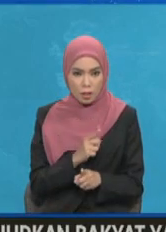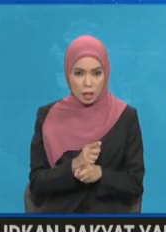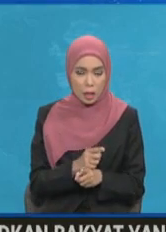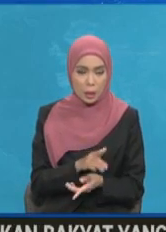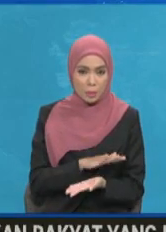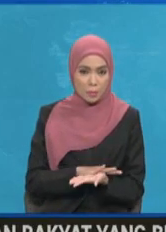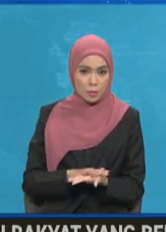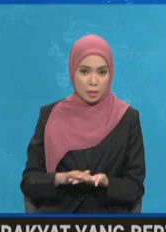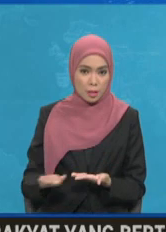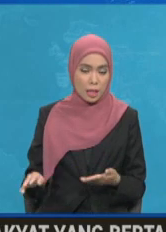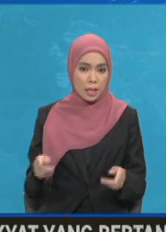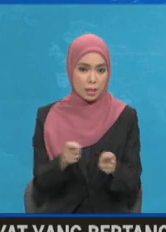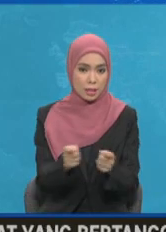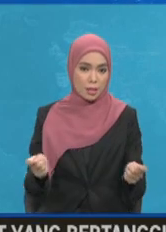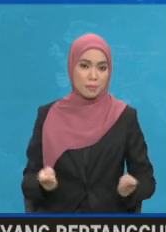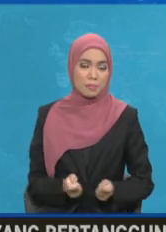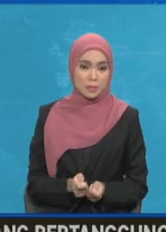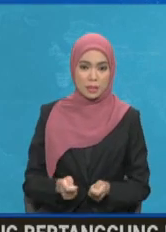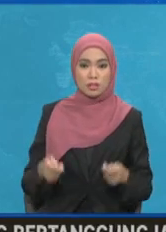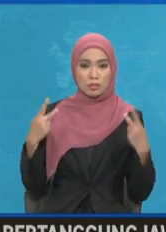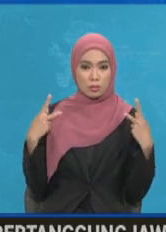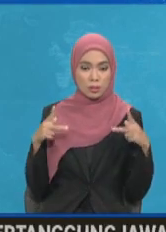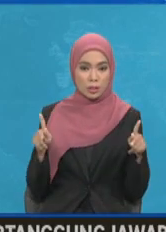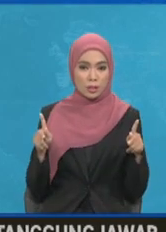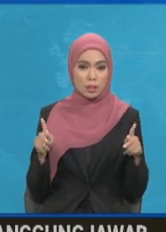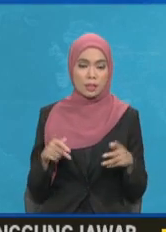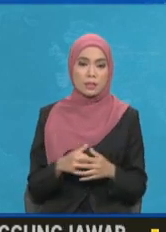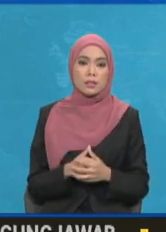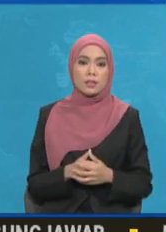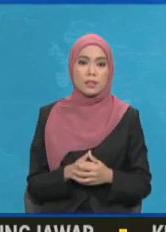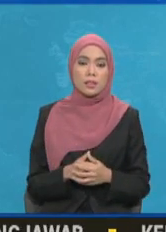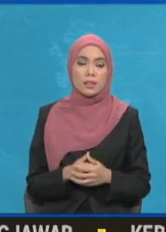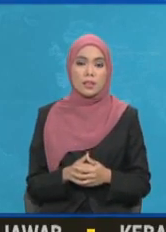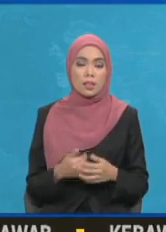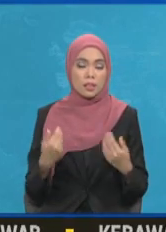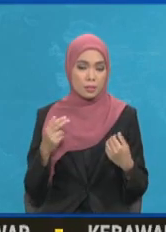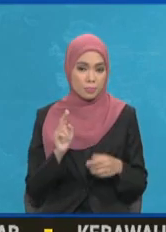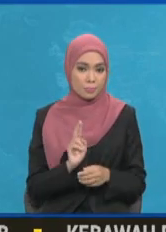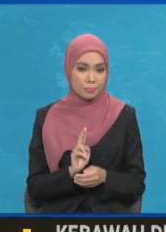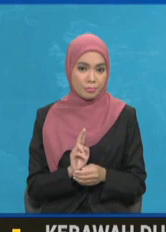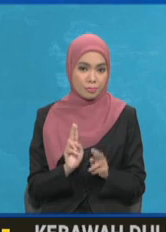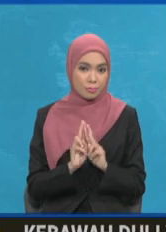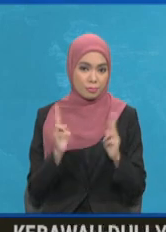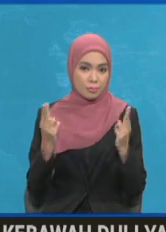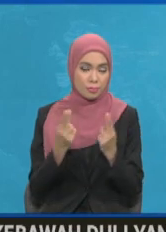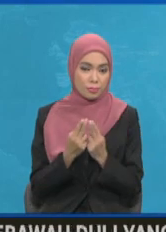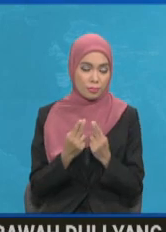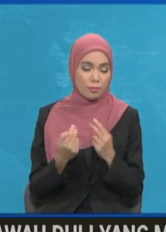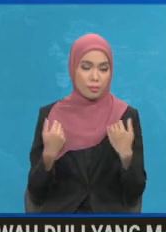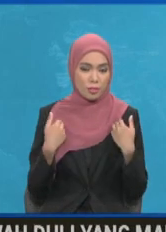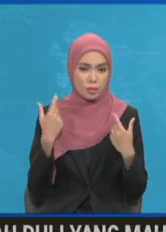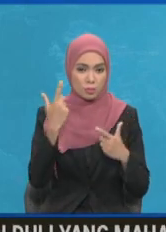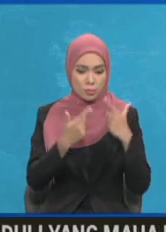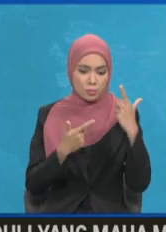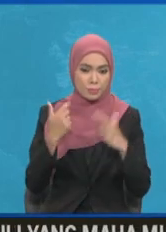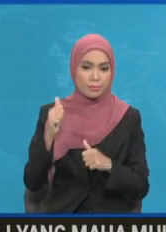kepada sekitaran premis bangunan perniagaan unit penguat kuasaan jabatan daerah Blade mengadakan operasi pemantauan harian di beberapa